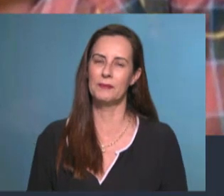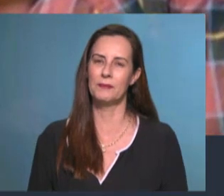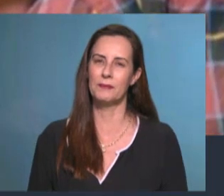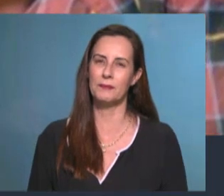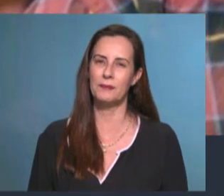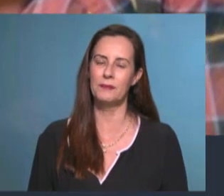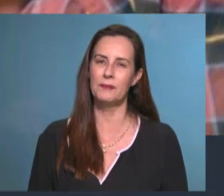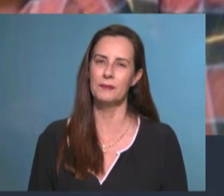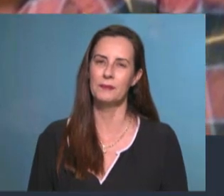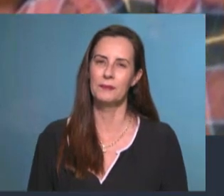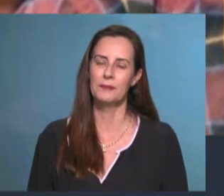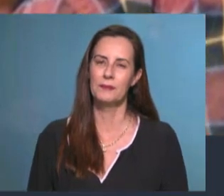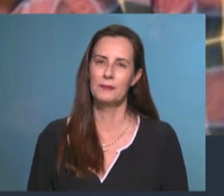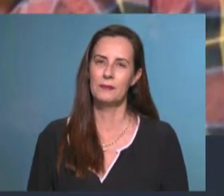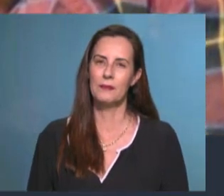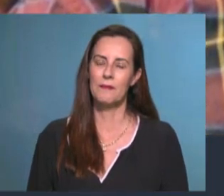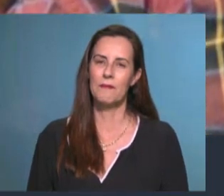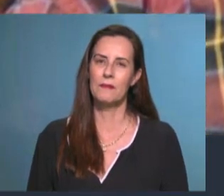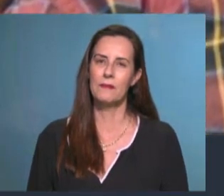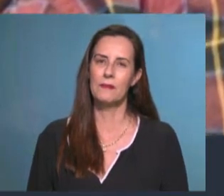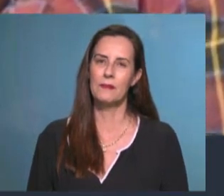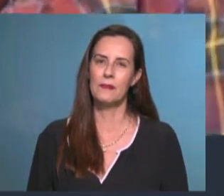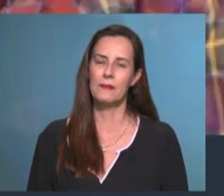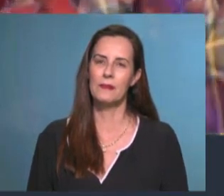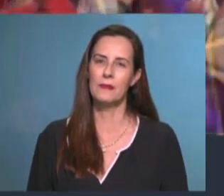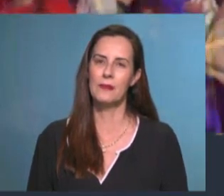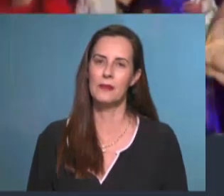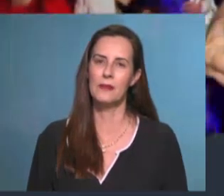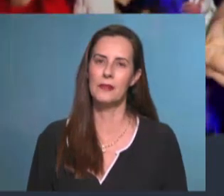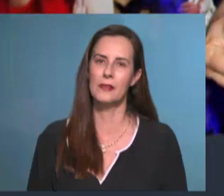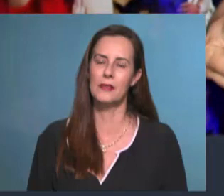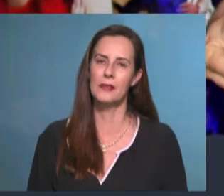You can hear the whistle blow